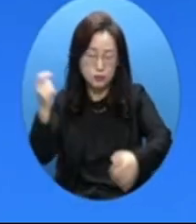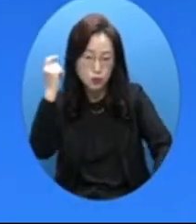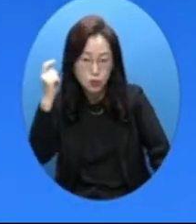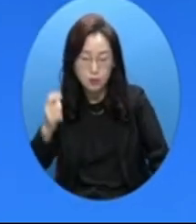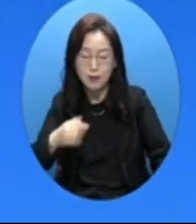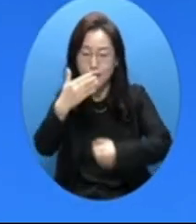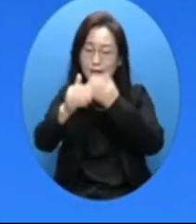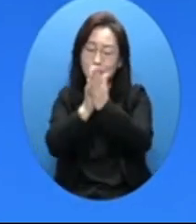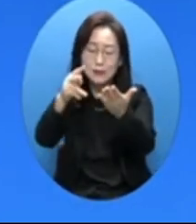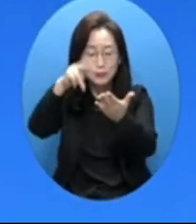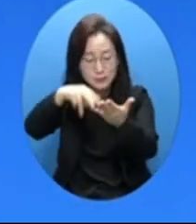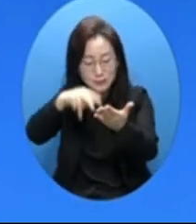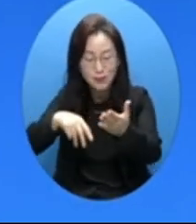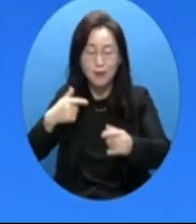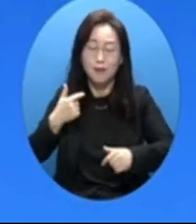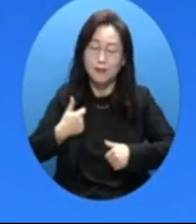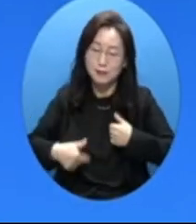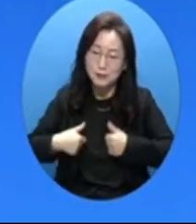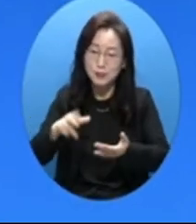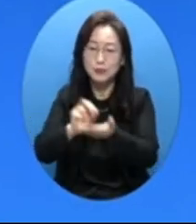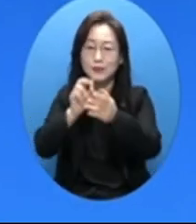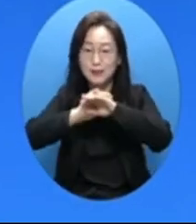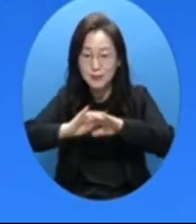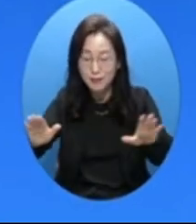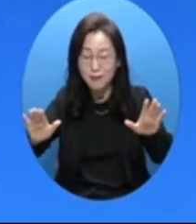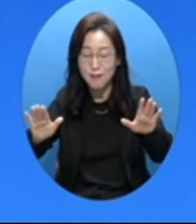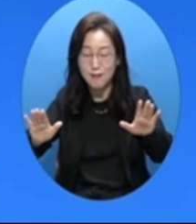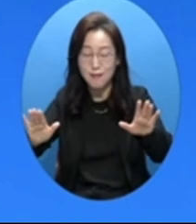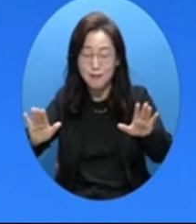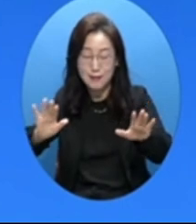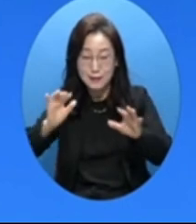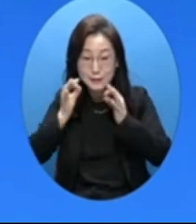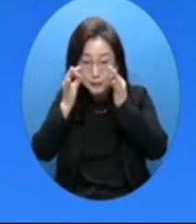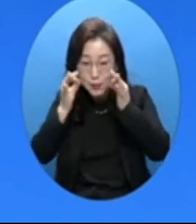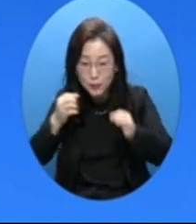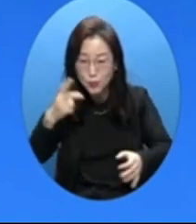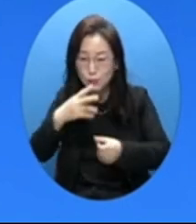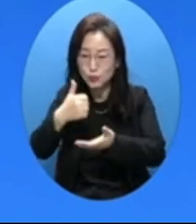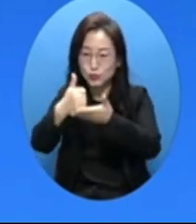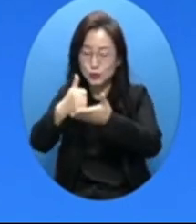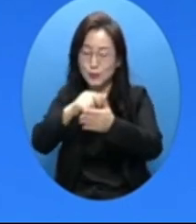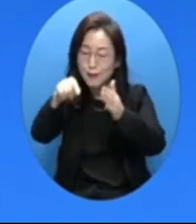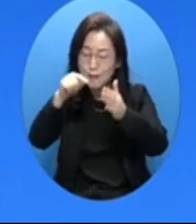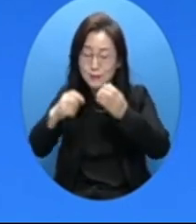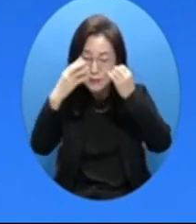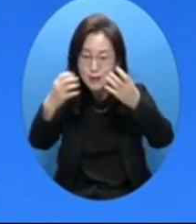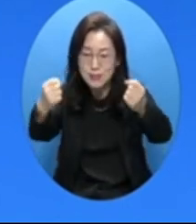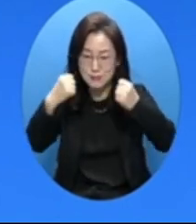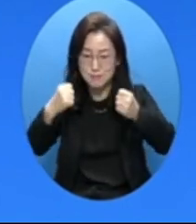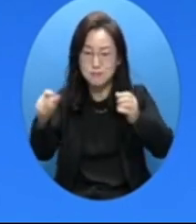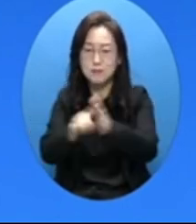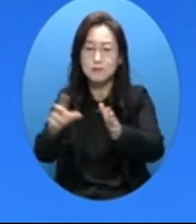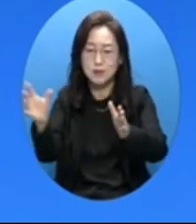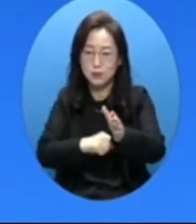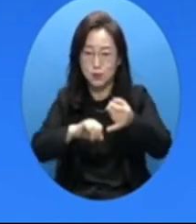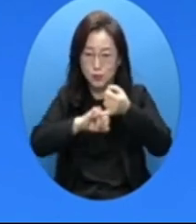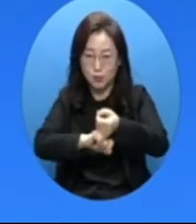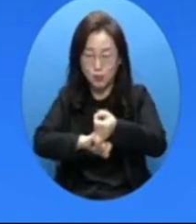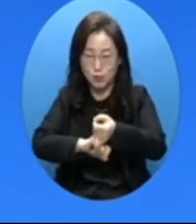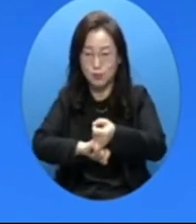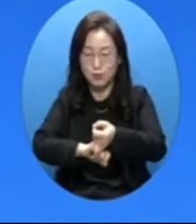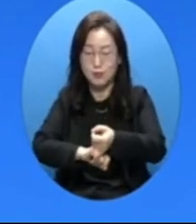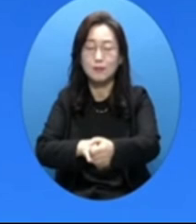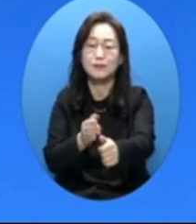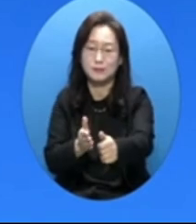안에서 기쁨을 얻고 모든 문제의 해결될 점을 찾고 주말에서 샘으로 그 믿음으로 나가는 주님의 결코들이 다